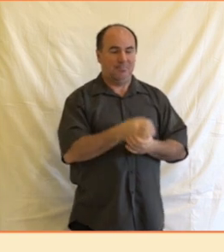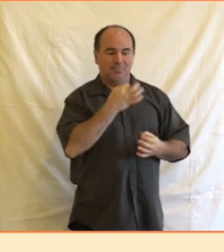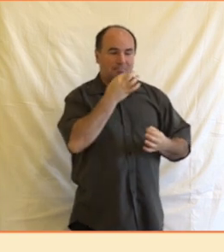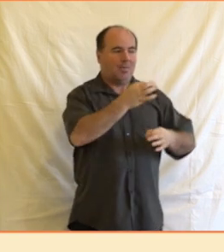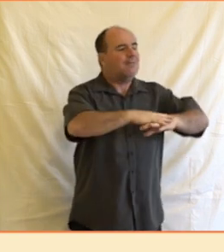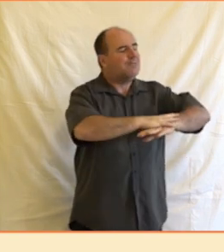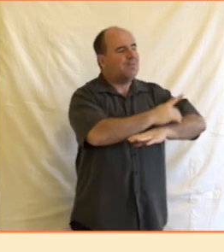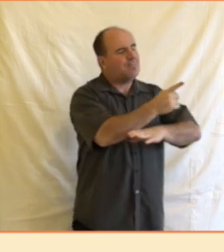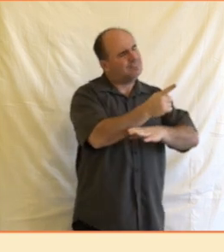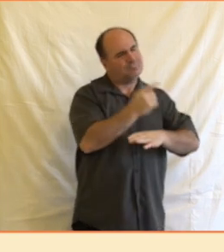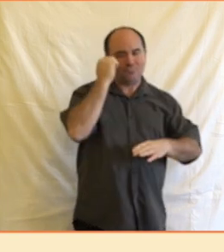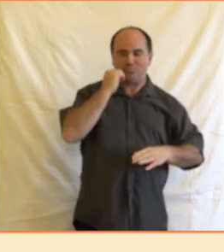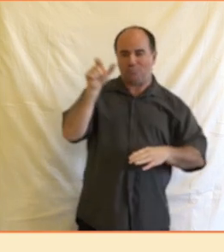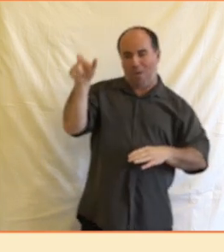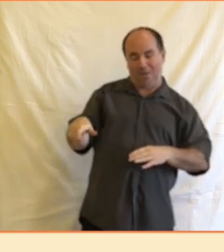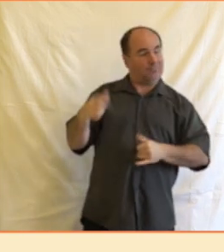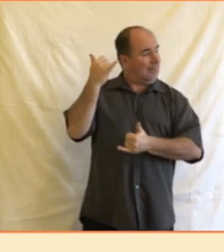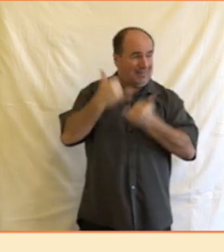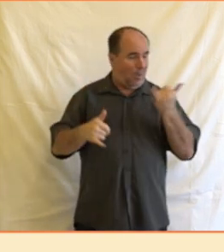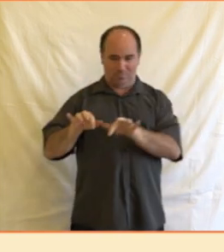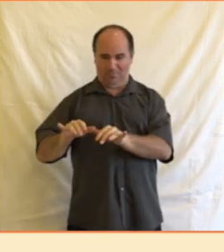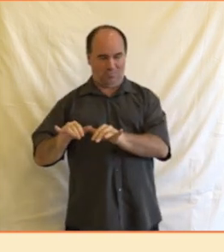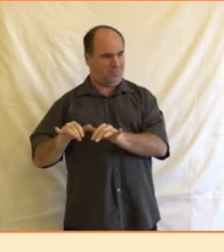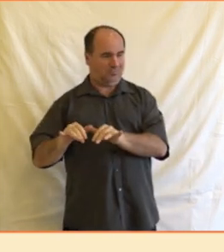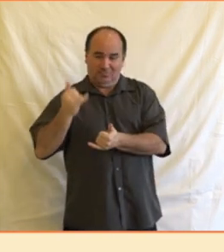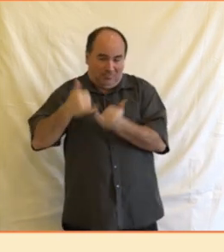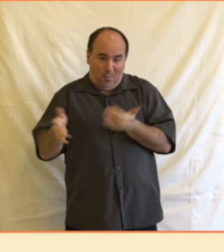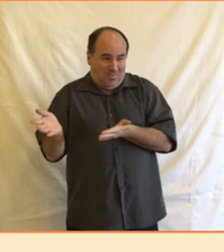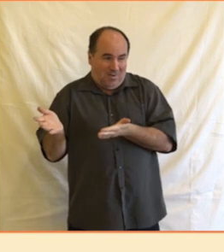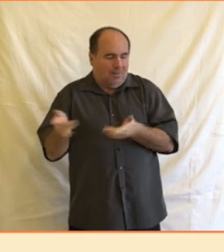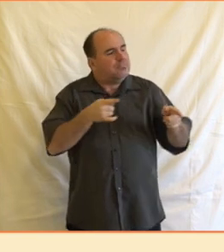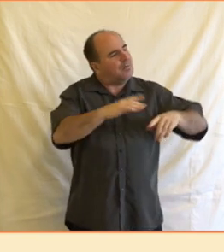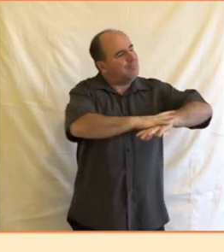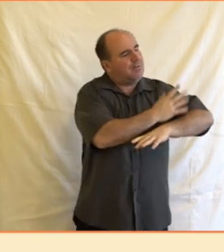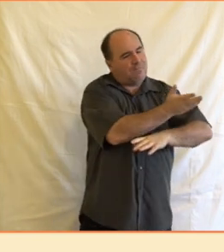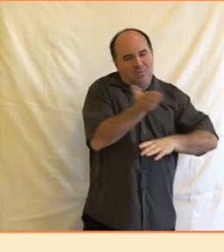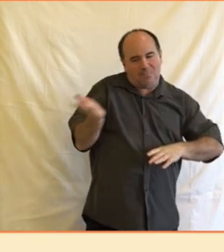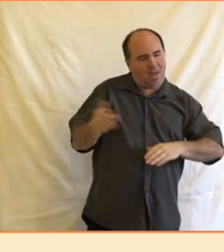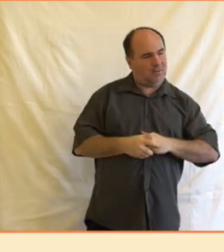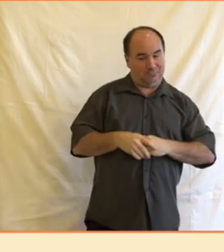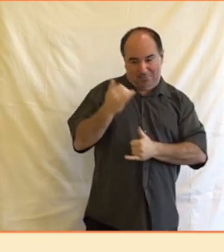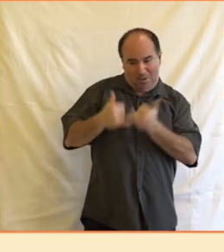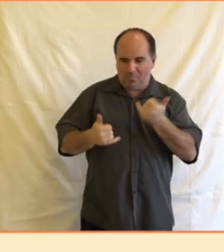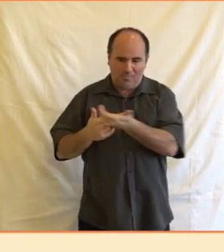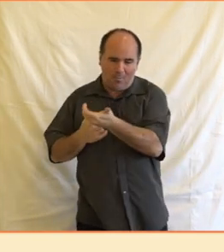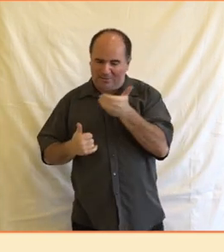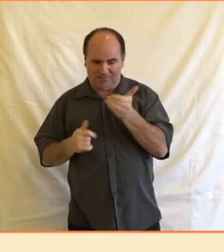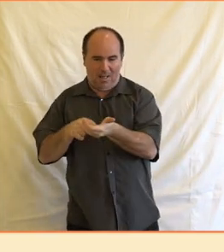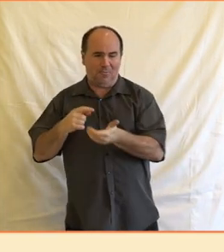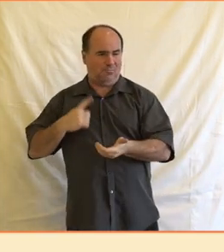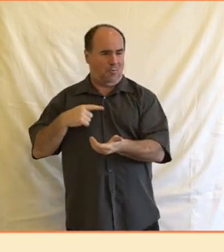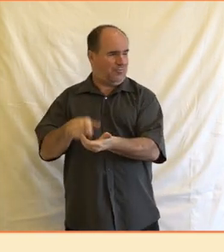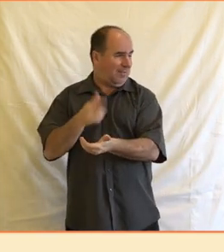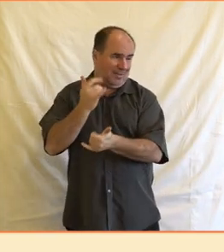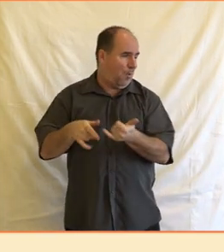člověka, který neumí pracovat s počítačem a chytrým mobilním telefonem. Co to pro něj vlastně znamená? Vidíte, že